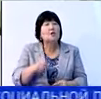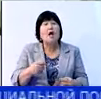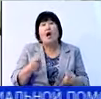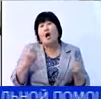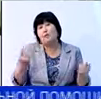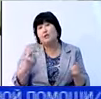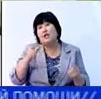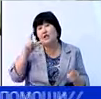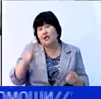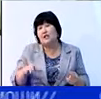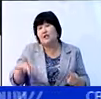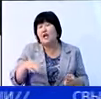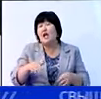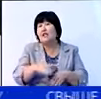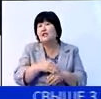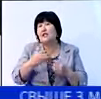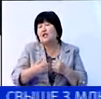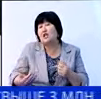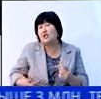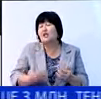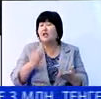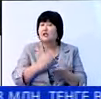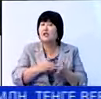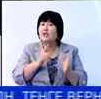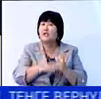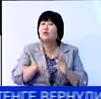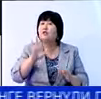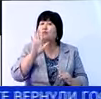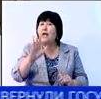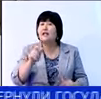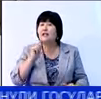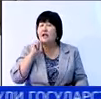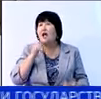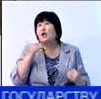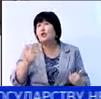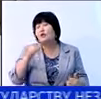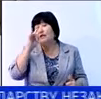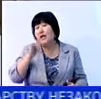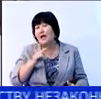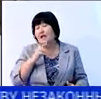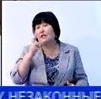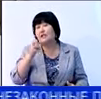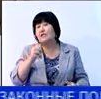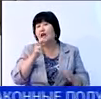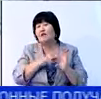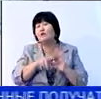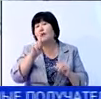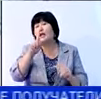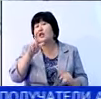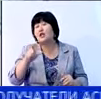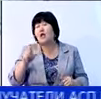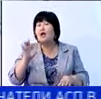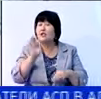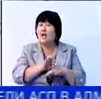обычные граждане страны. Средняя продолжительность их жизни составляет 75 лет. Сегодня в Казахстане 381 человек